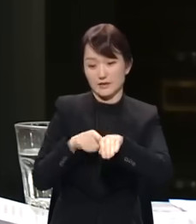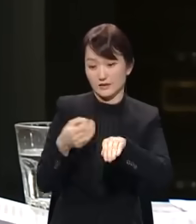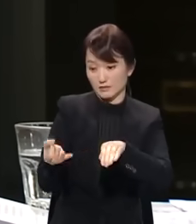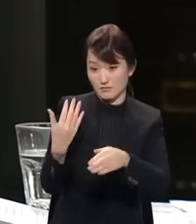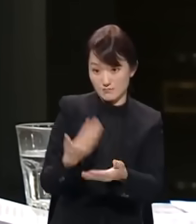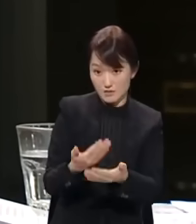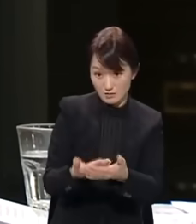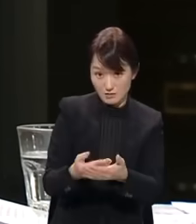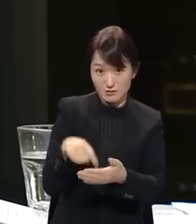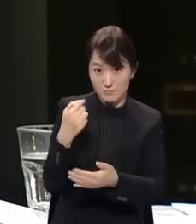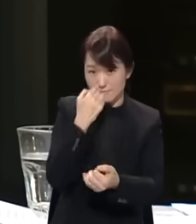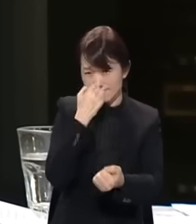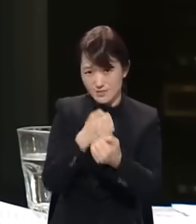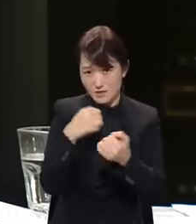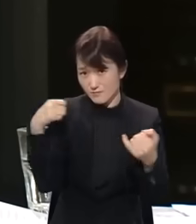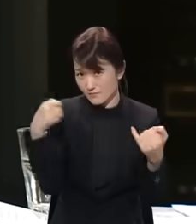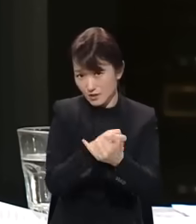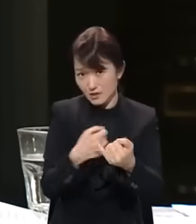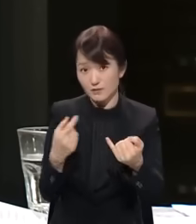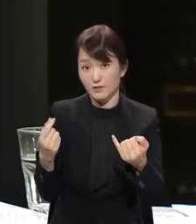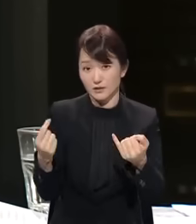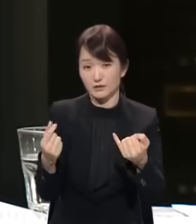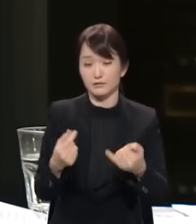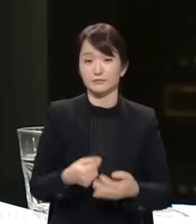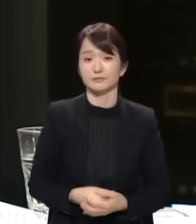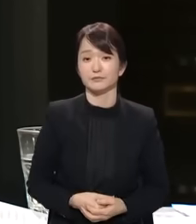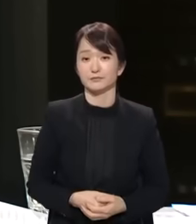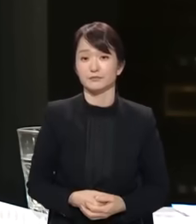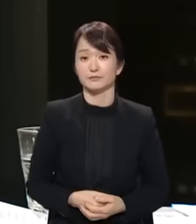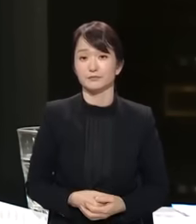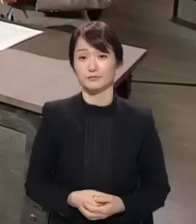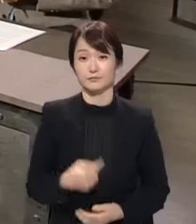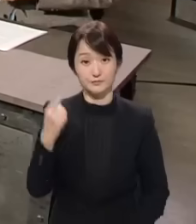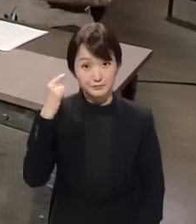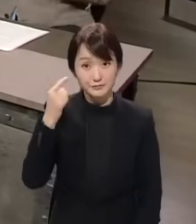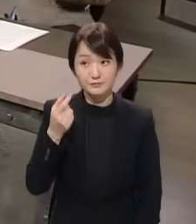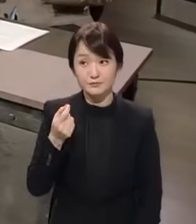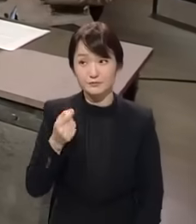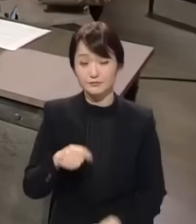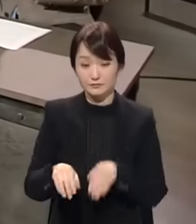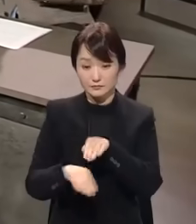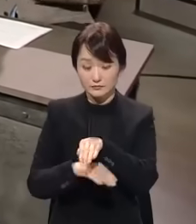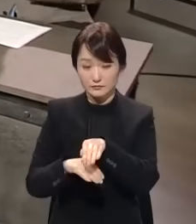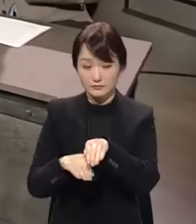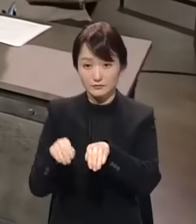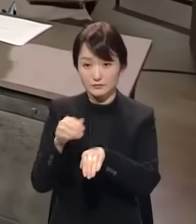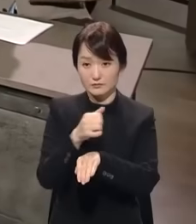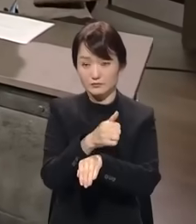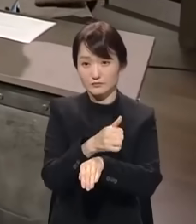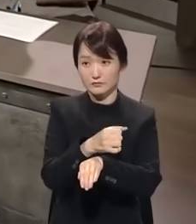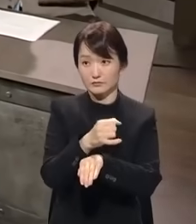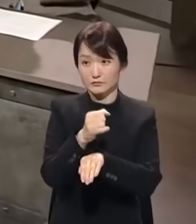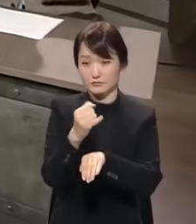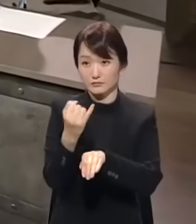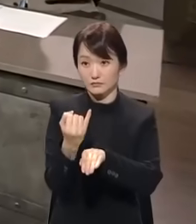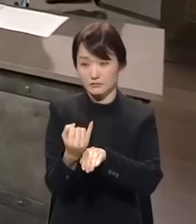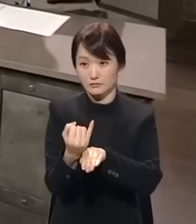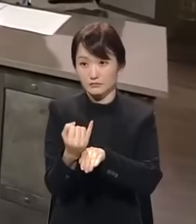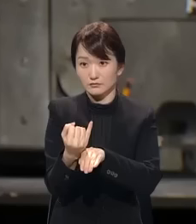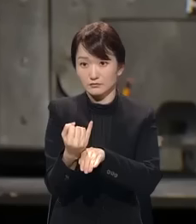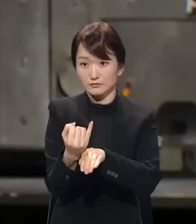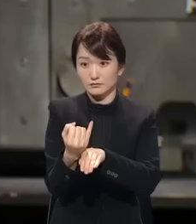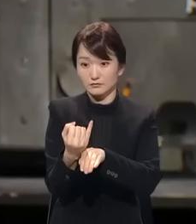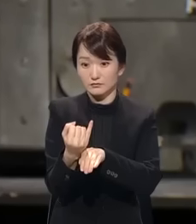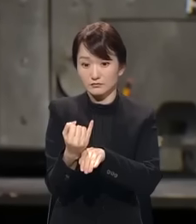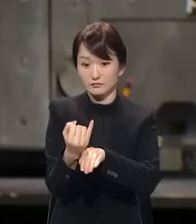이어진 무차별 폭행 비슷합니다. 네, 그렇습니다. 뭐 보시고 들으신 것처럼 차에 있는데 갑작스럽게 남성이 다가와서 무자비하게